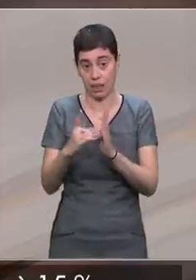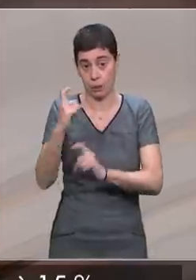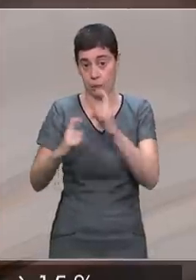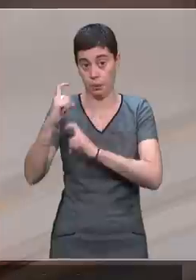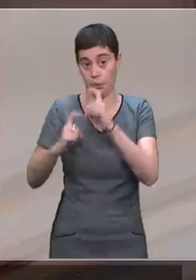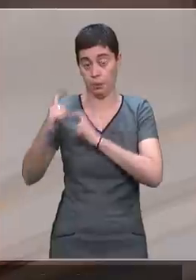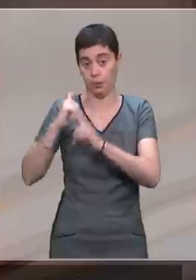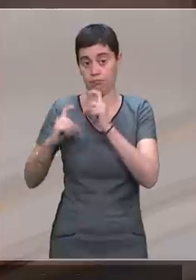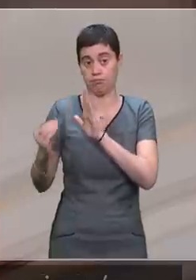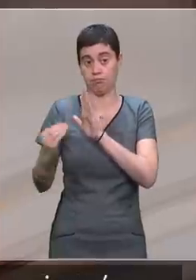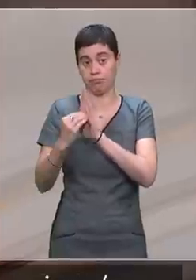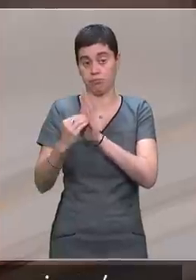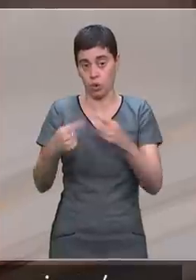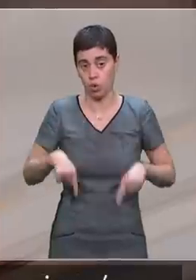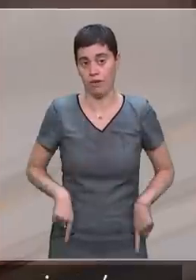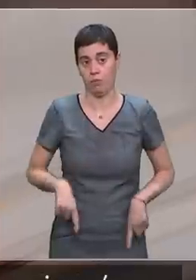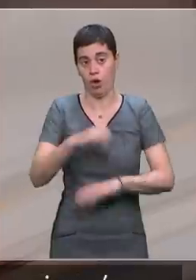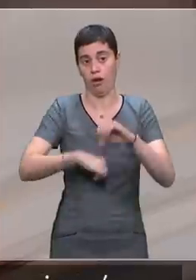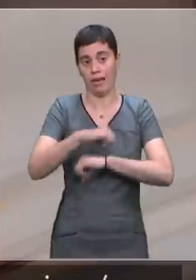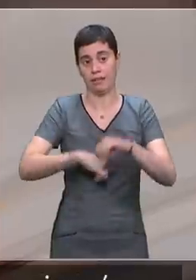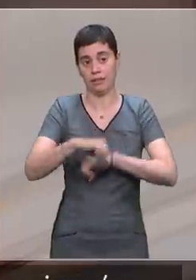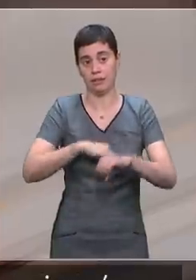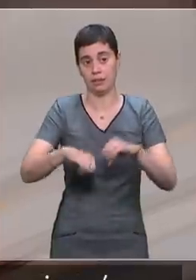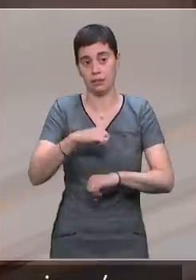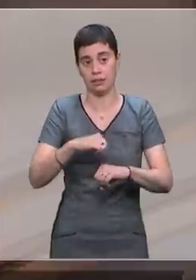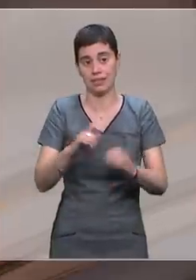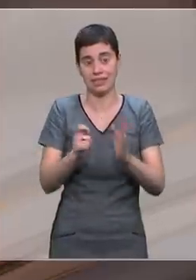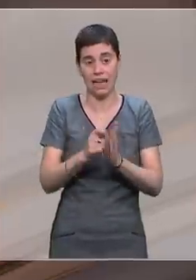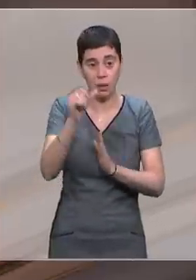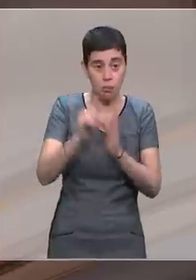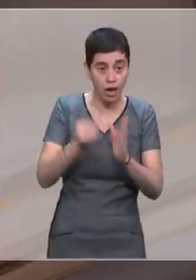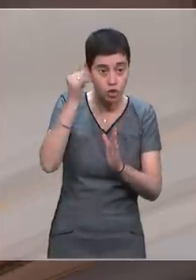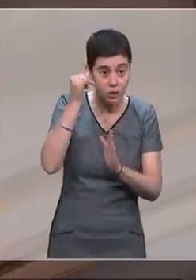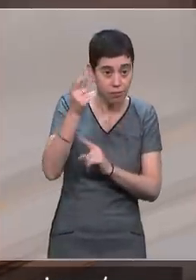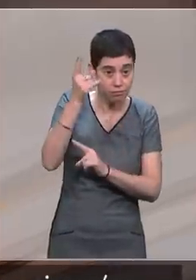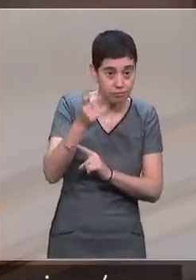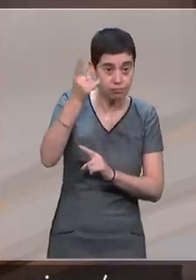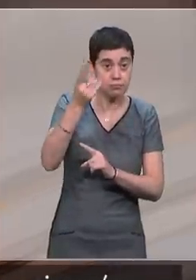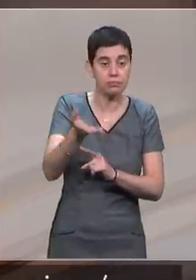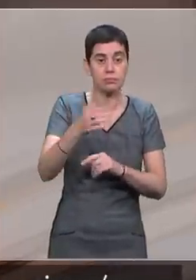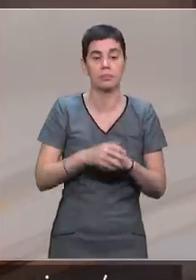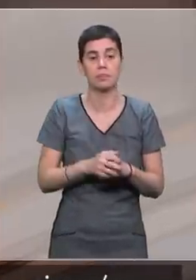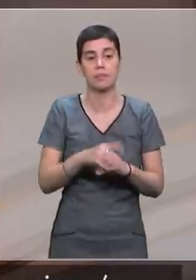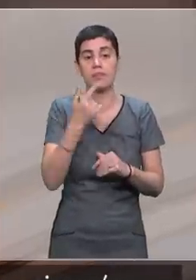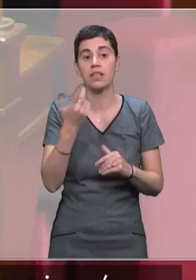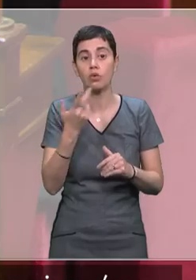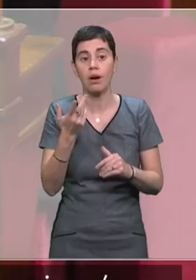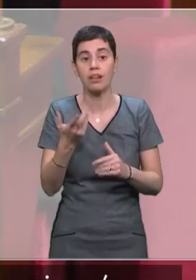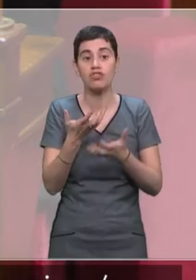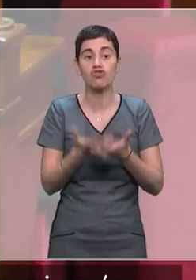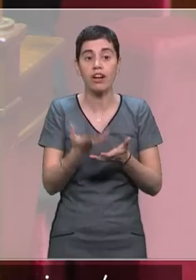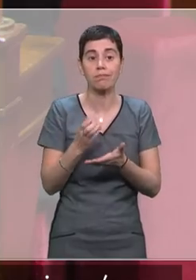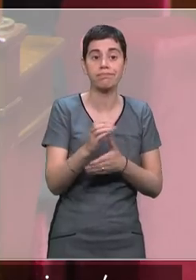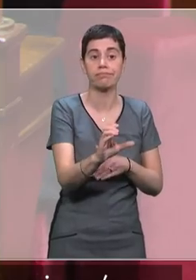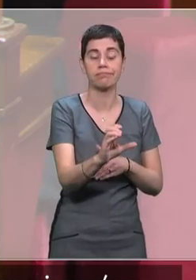soit pris par ce gouvernement et s'applique à compter du mois de juillet. Ce qui veut dire qu'une partie des avances de charges dont vous